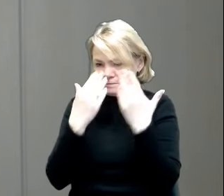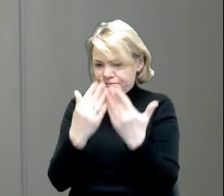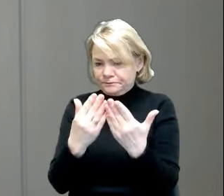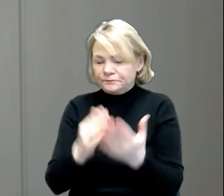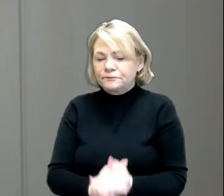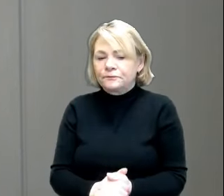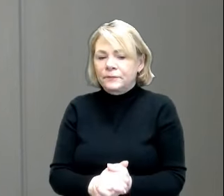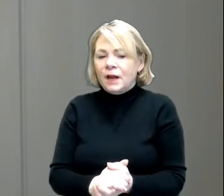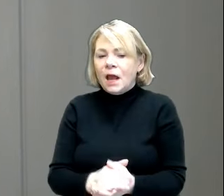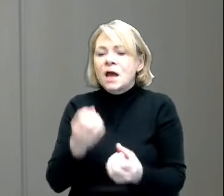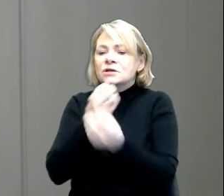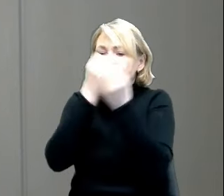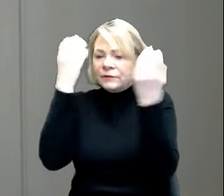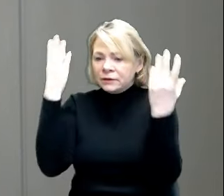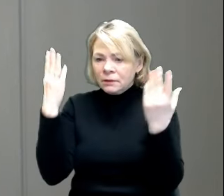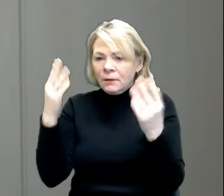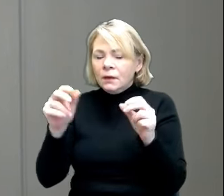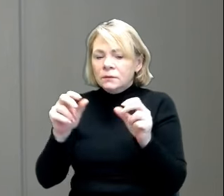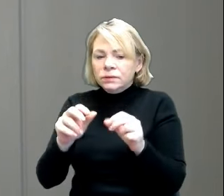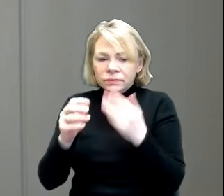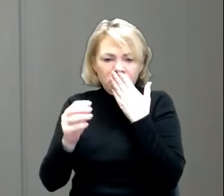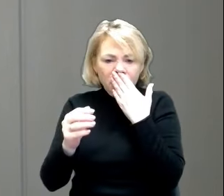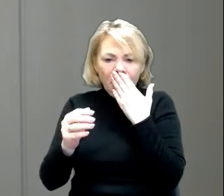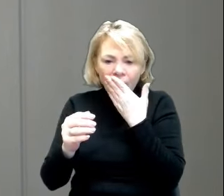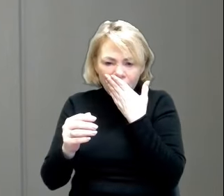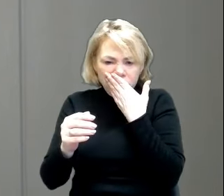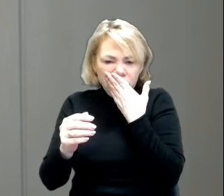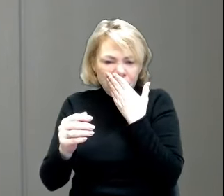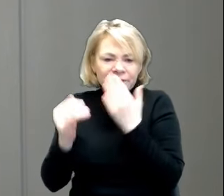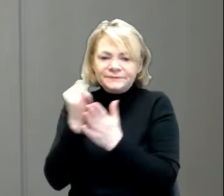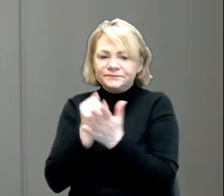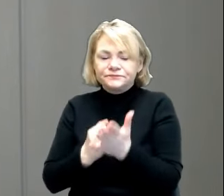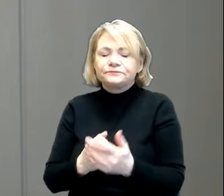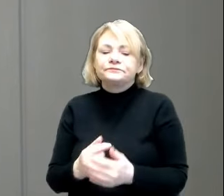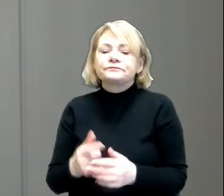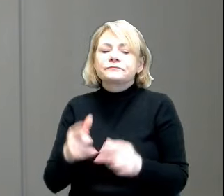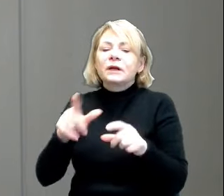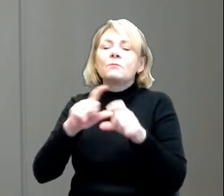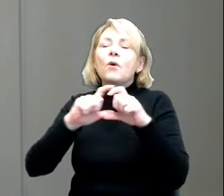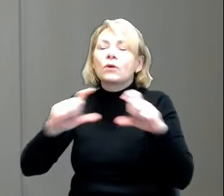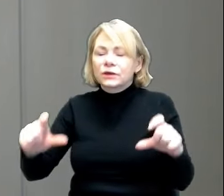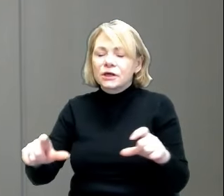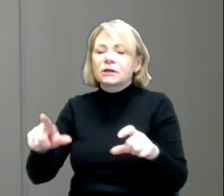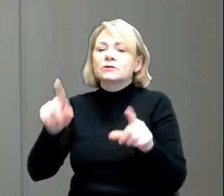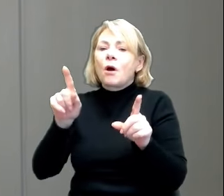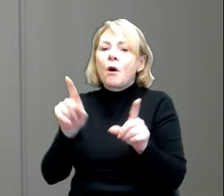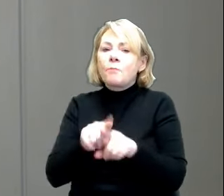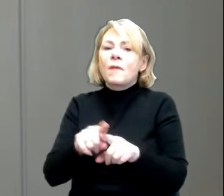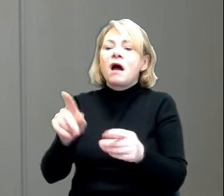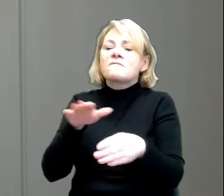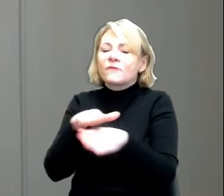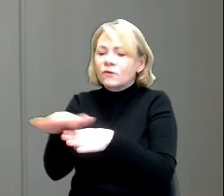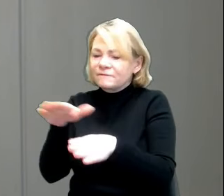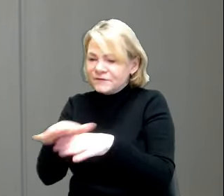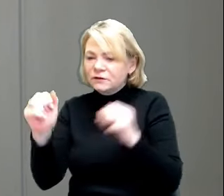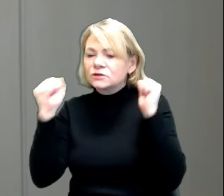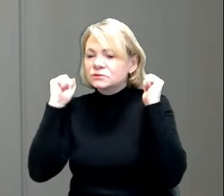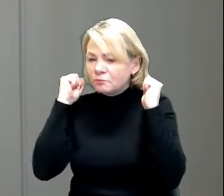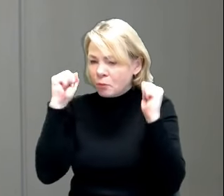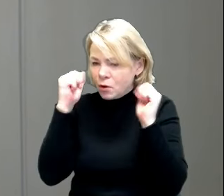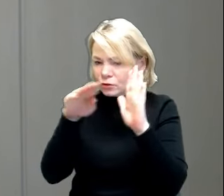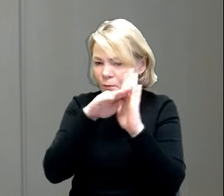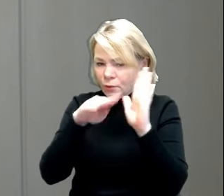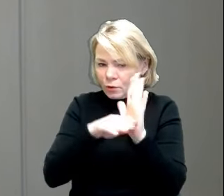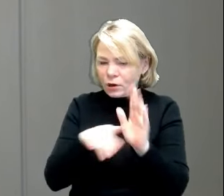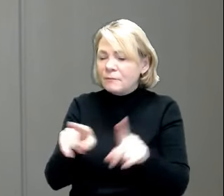patvirtinto aprašų nuostatų visuma rodo jog mokyklos turinčios teisę vykdyt formalųjį švietimą papildančio ugdymo programas nepriklausomai